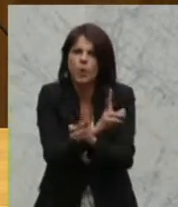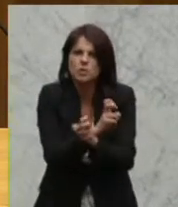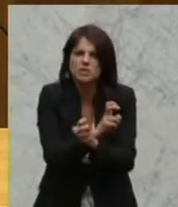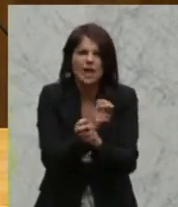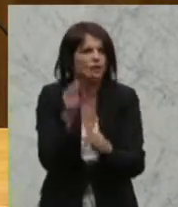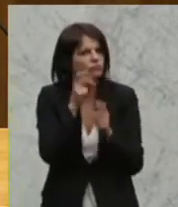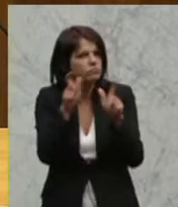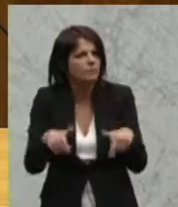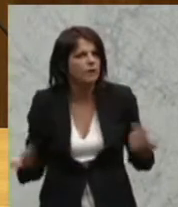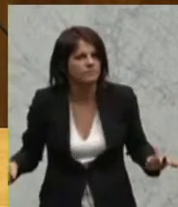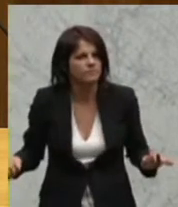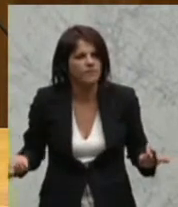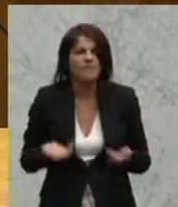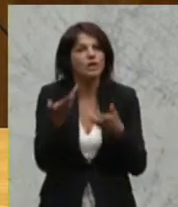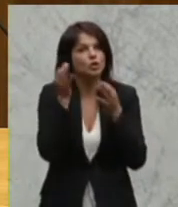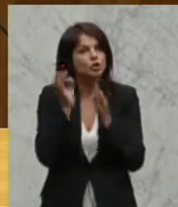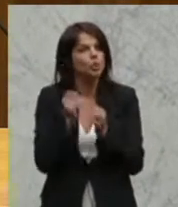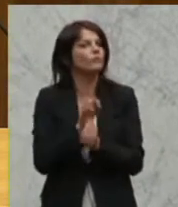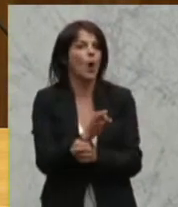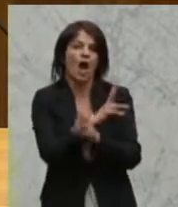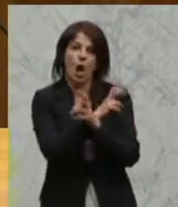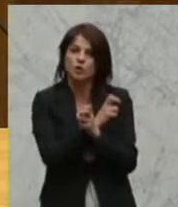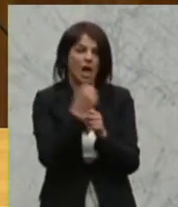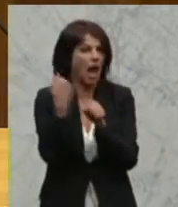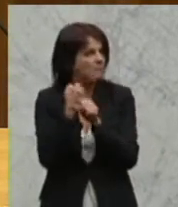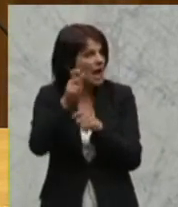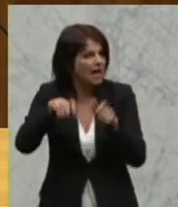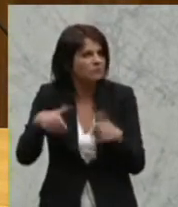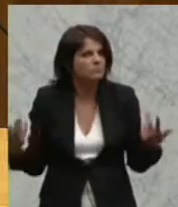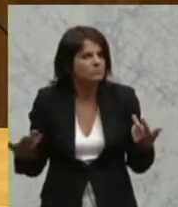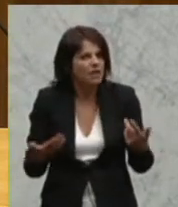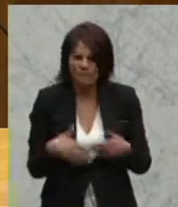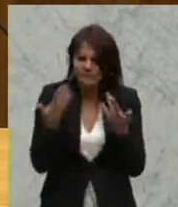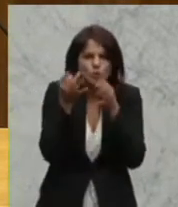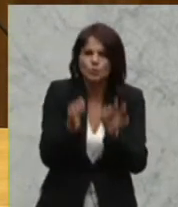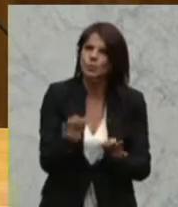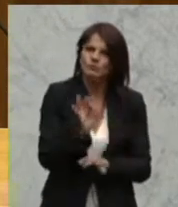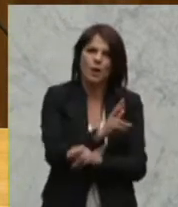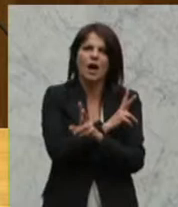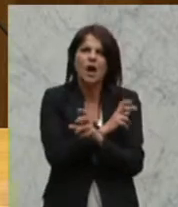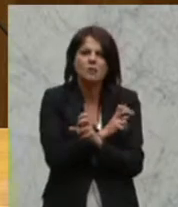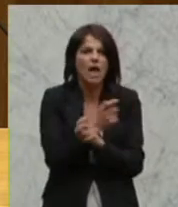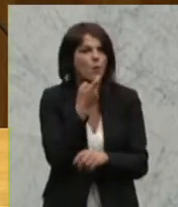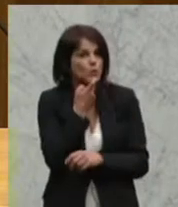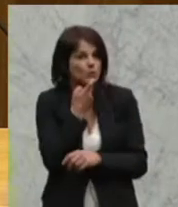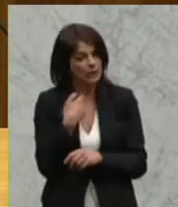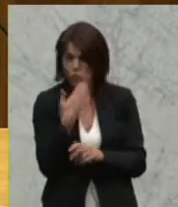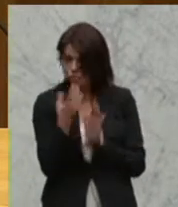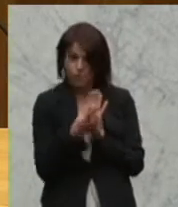österreichischen Unternehmer, was ist gut für die österreichischen Arbeiter, was ist gut für die österreichischen